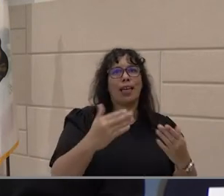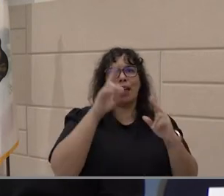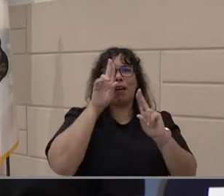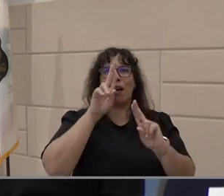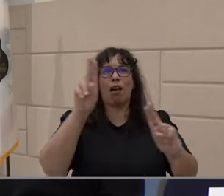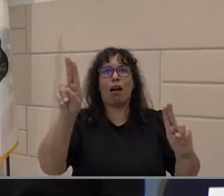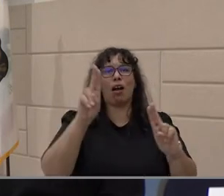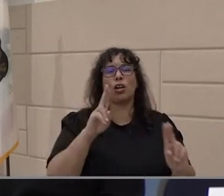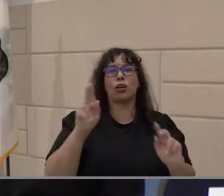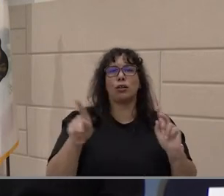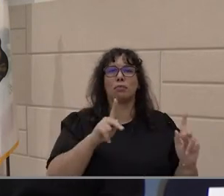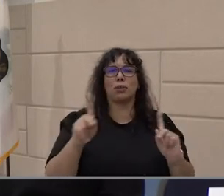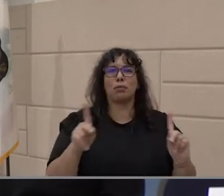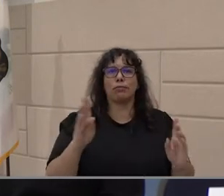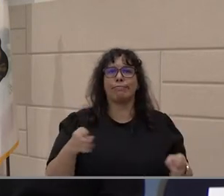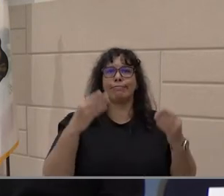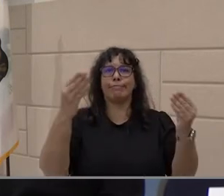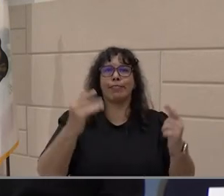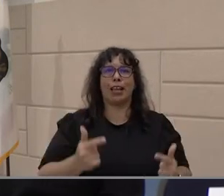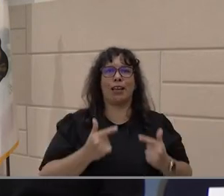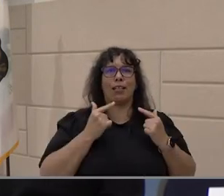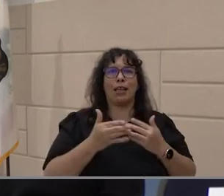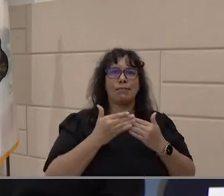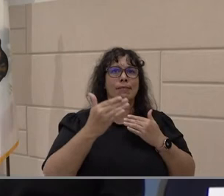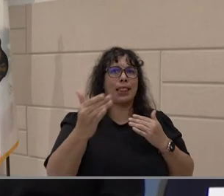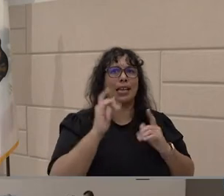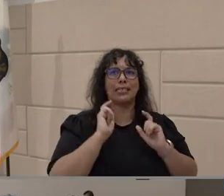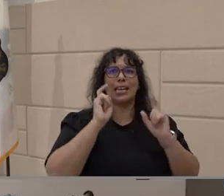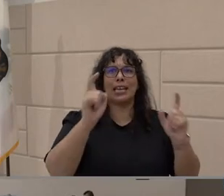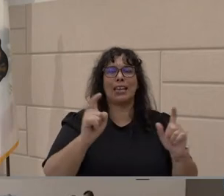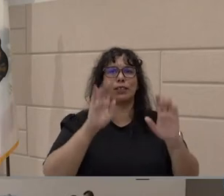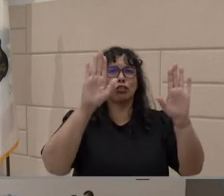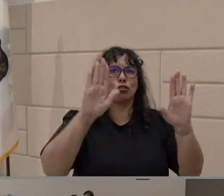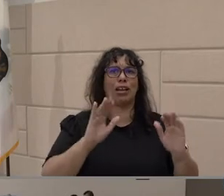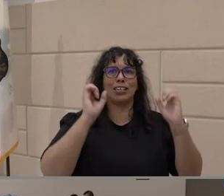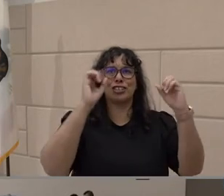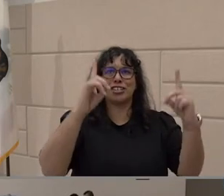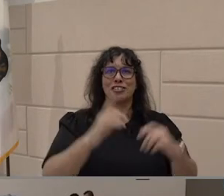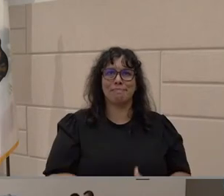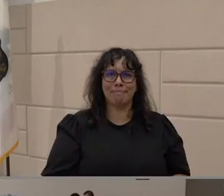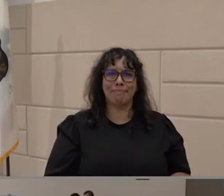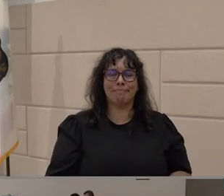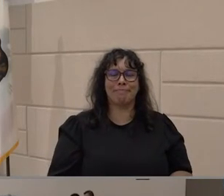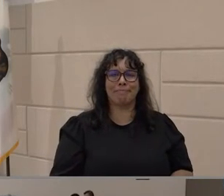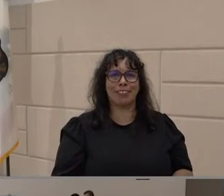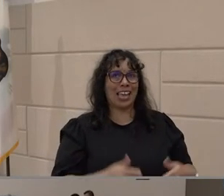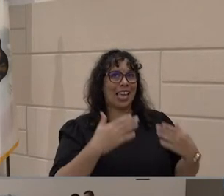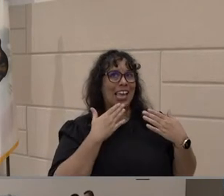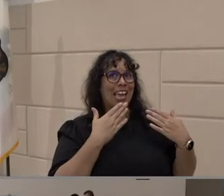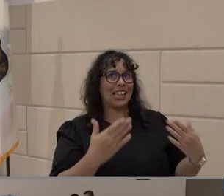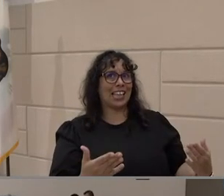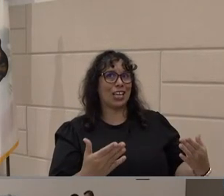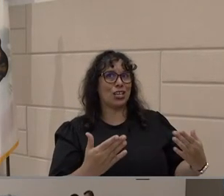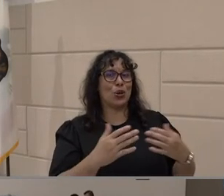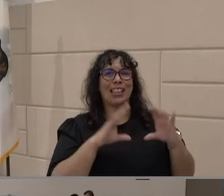ងចាំនិងផ្ដល់កិត្តិយសទៅលើគ្រូដែលផ្ដល់ការសិក្សាដល់សិស្ស